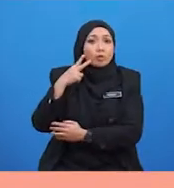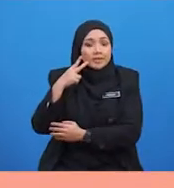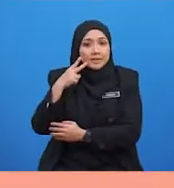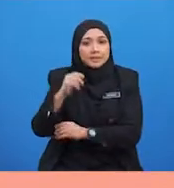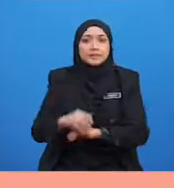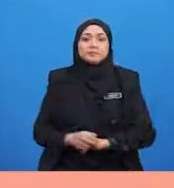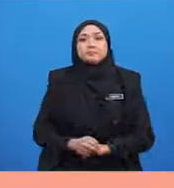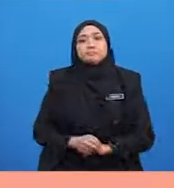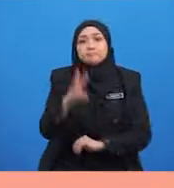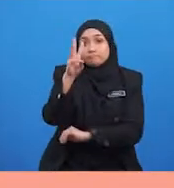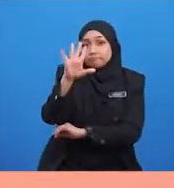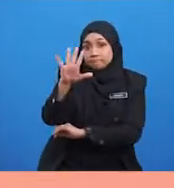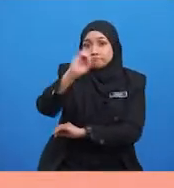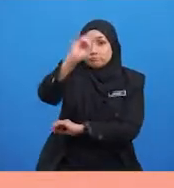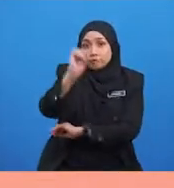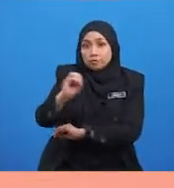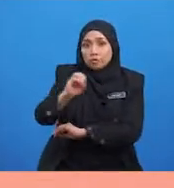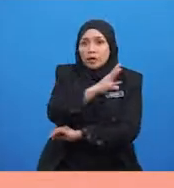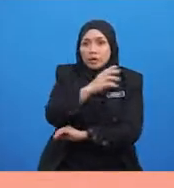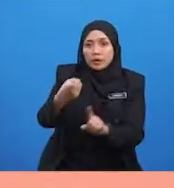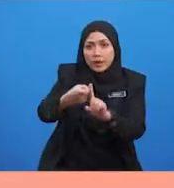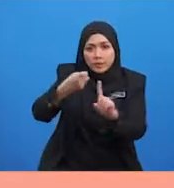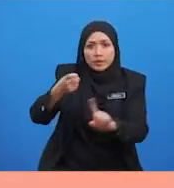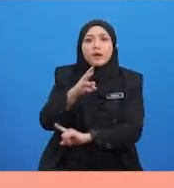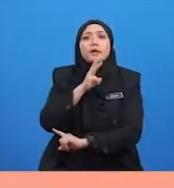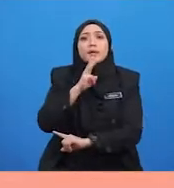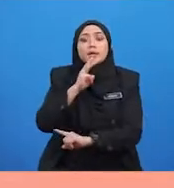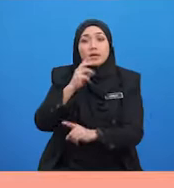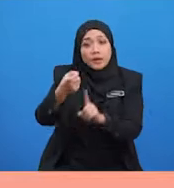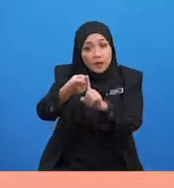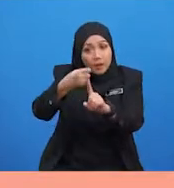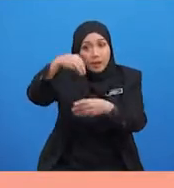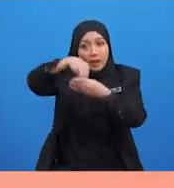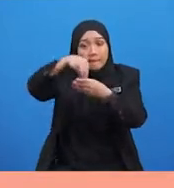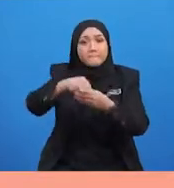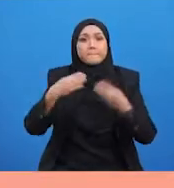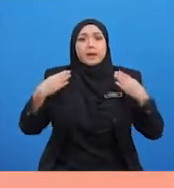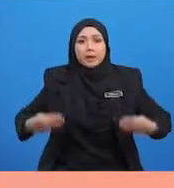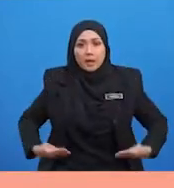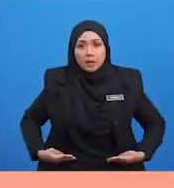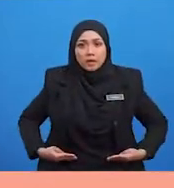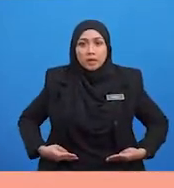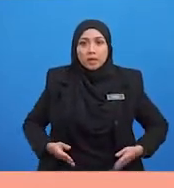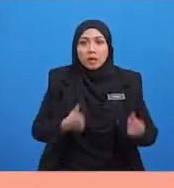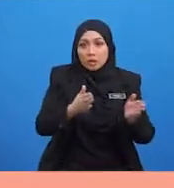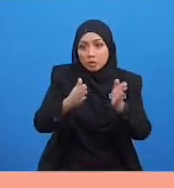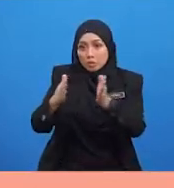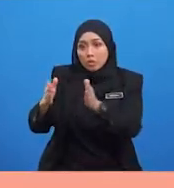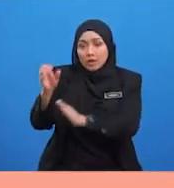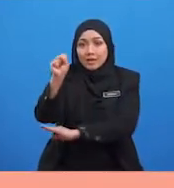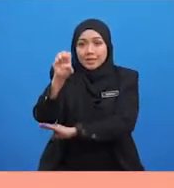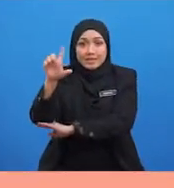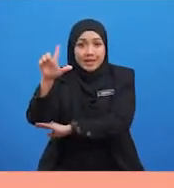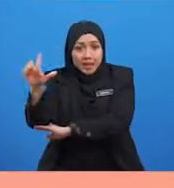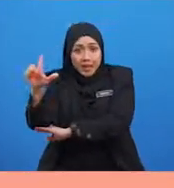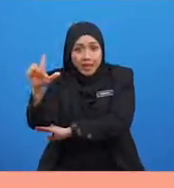...65% dari air dalam badan di-store dalam sel, iaitu intracell, manakala yang lain di